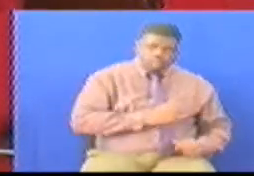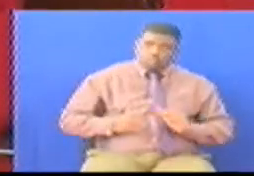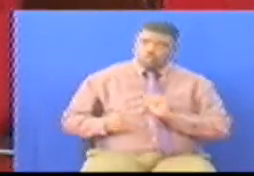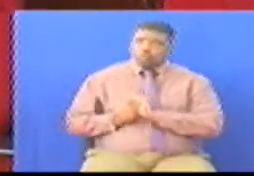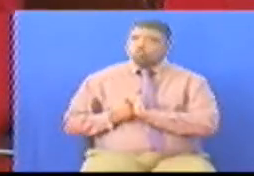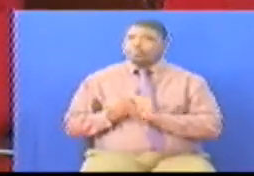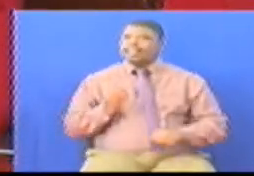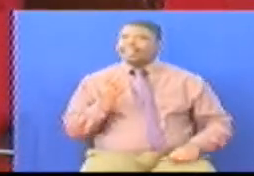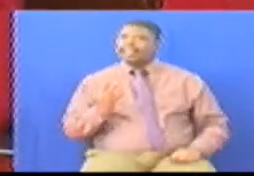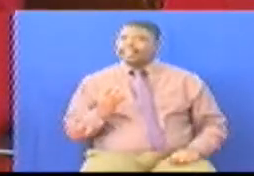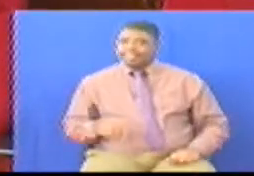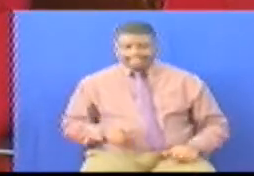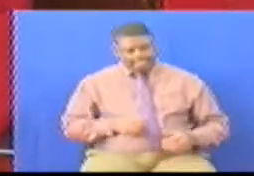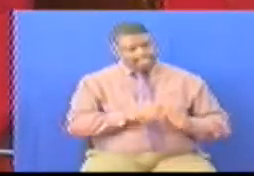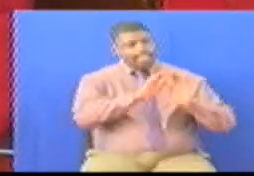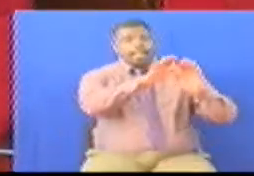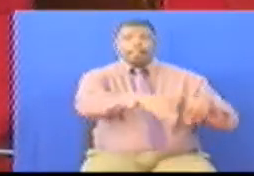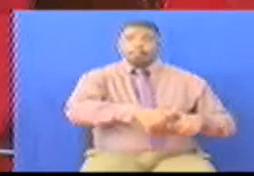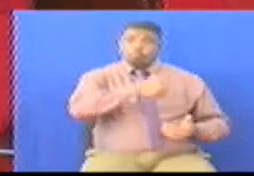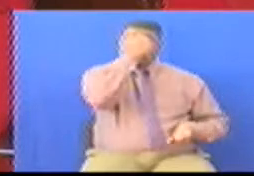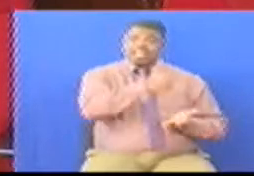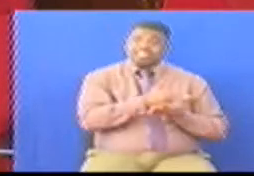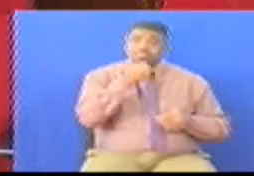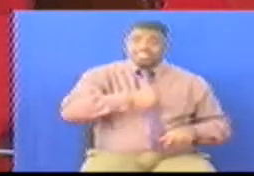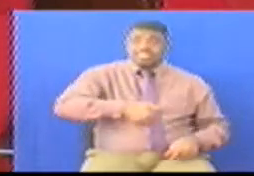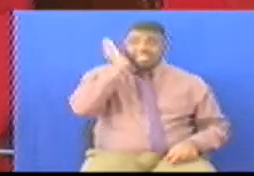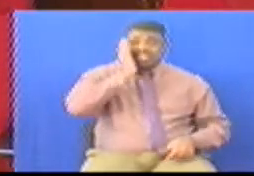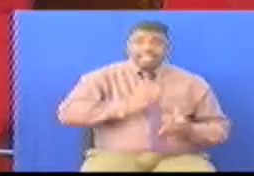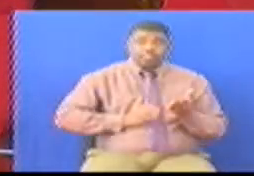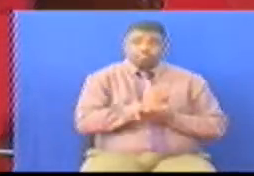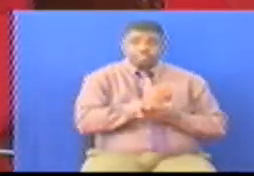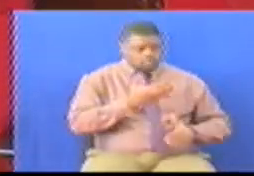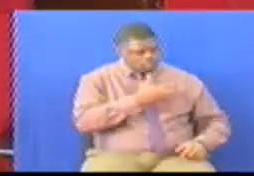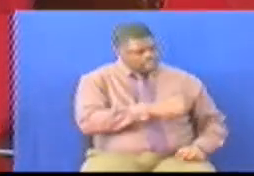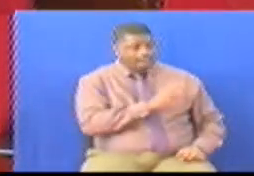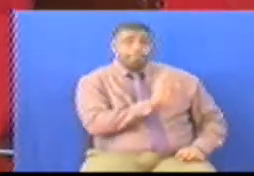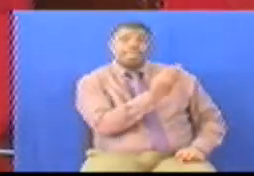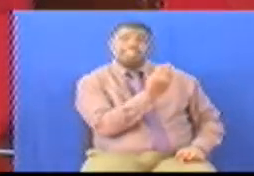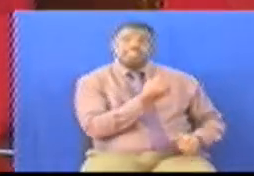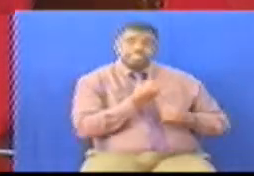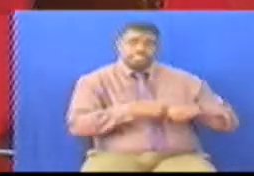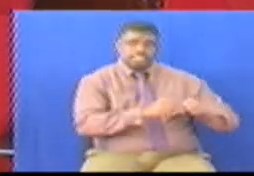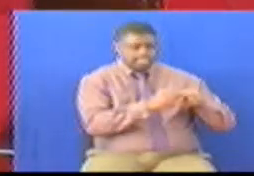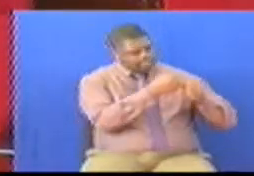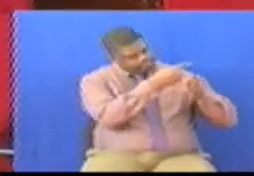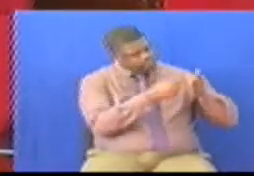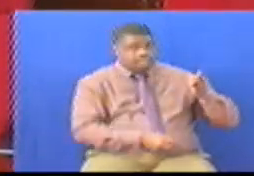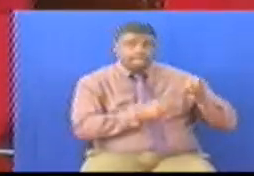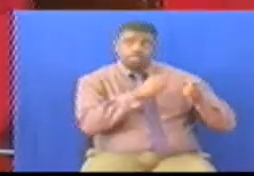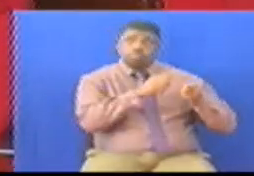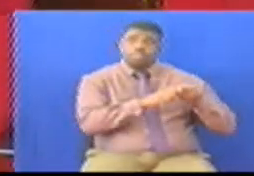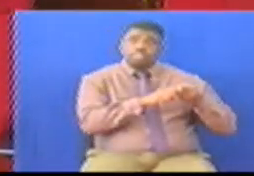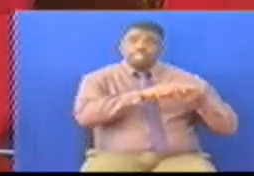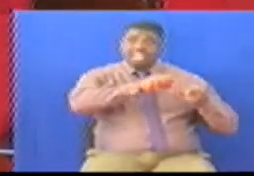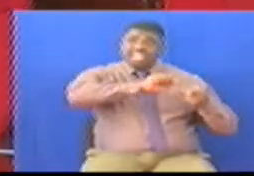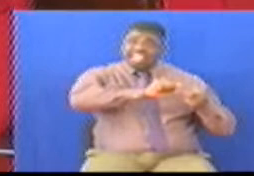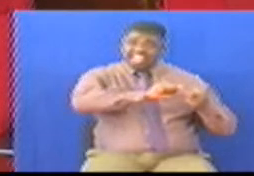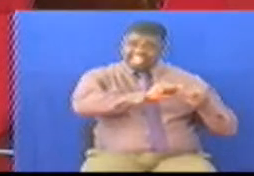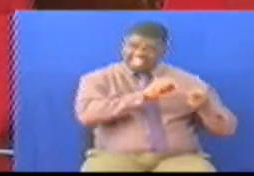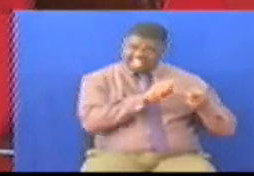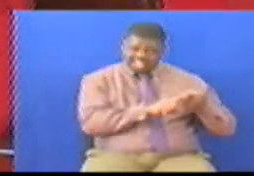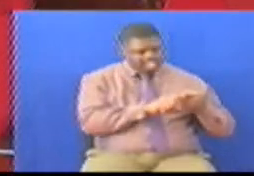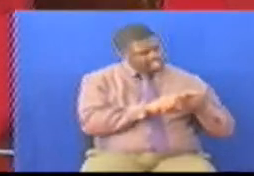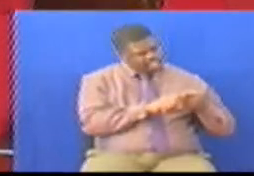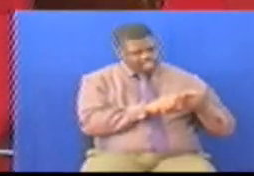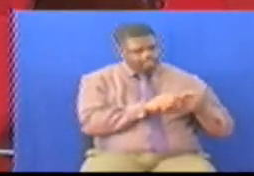kampuni ya Stamic Gold. Bunge liazimia kwamba serikali kupitia Wizara ya Madini itekeleze yafuatayo. A, bodi na management ya Stamic